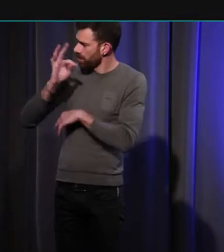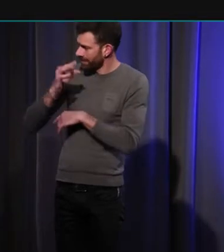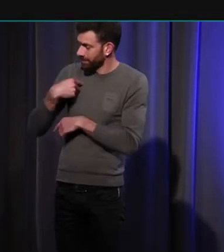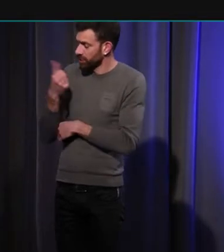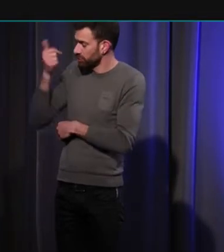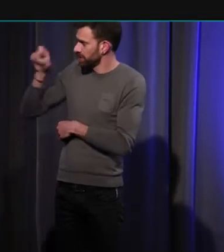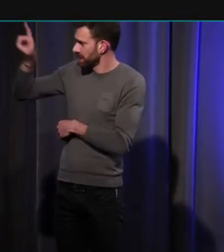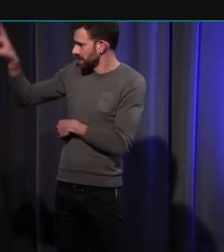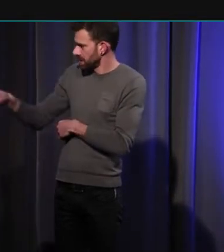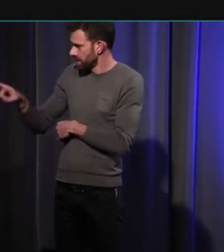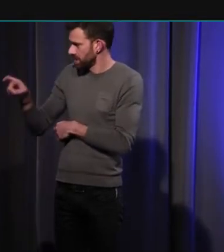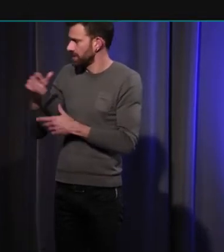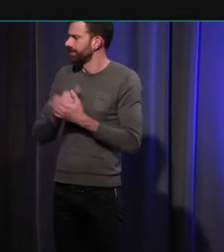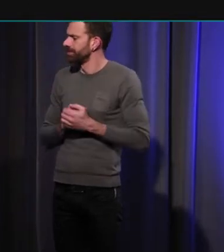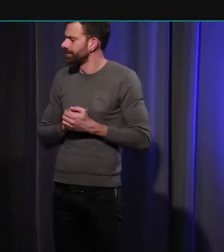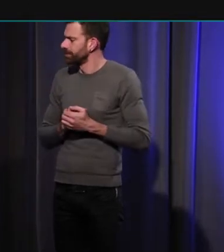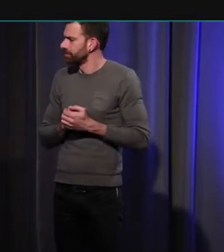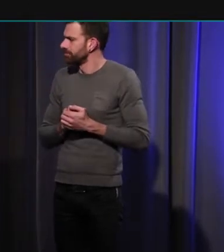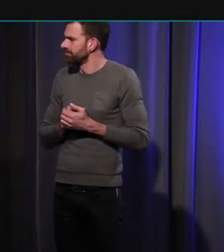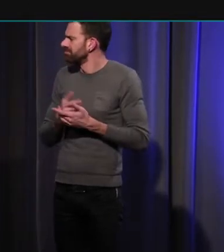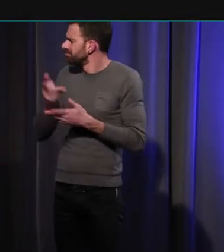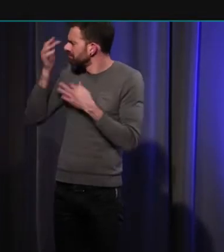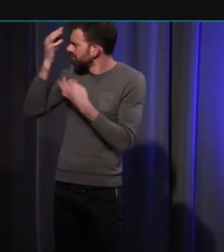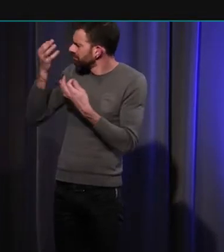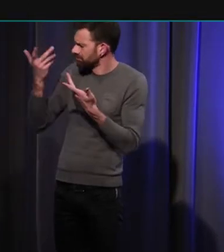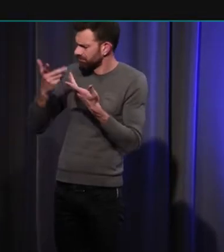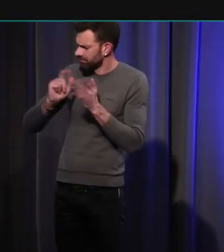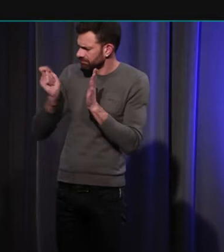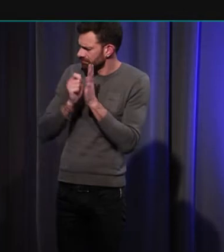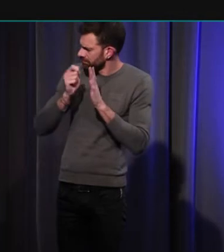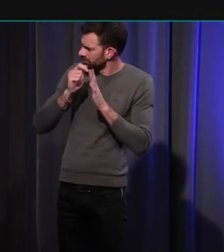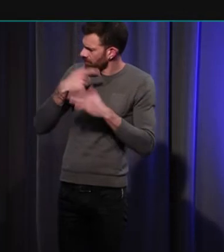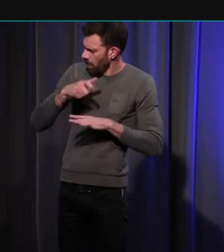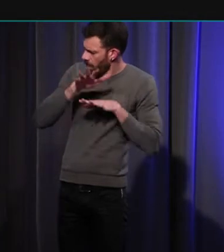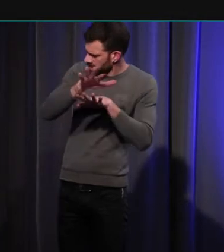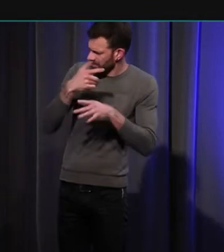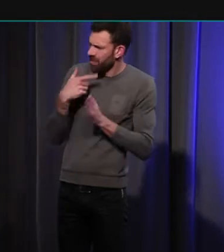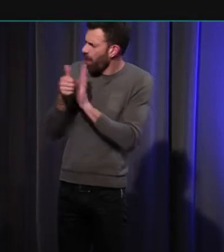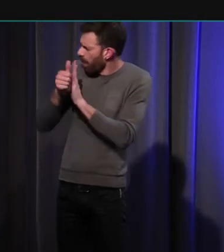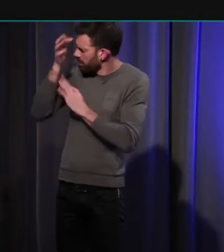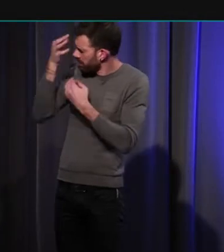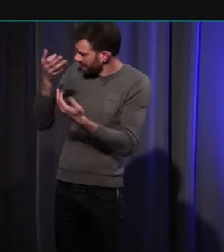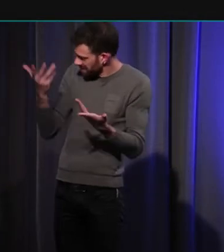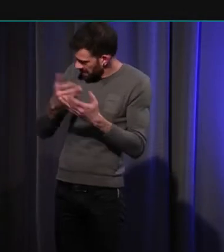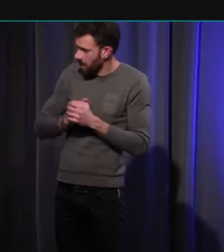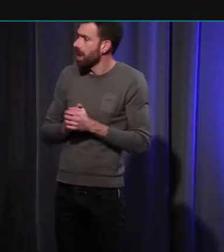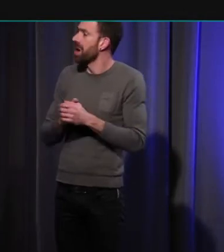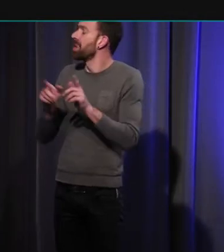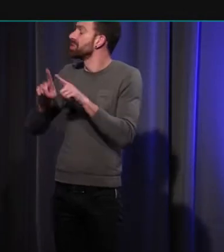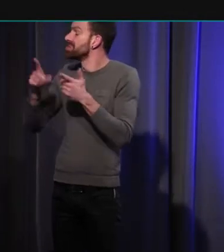templier quel était leur rôle à l'époque des croisades d'une part et d'autre part si ce n'est pas une